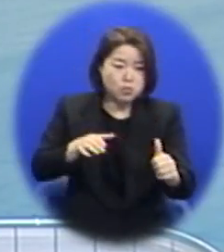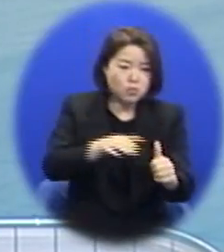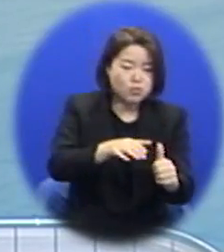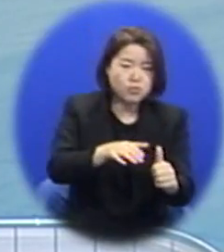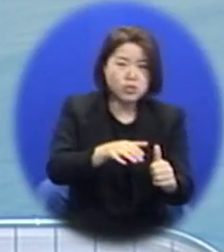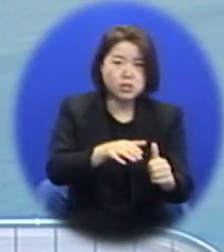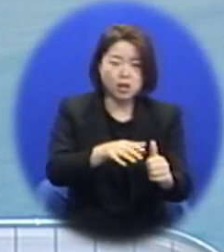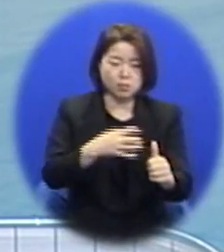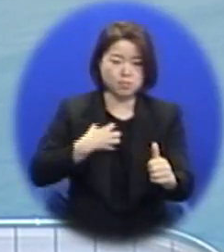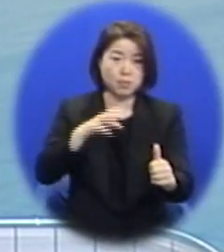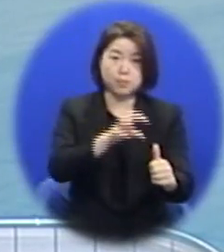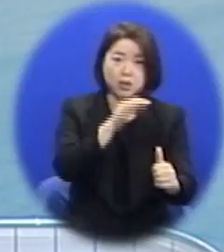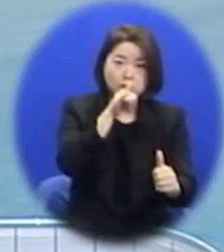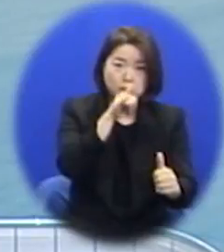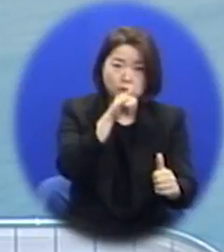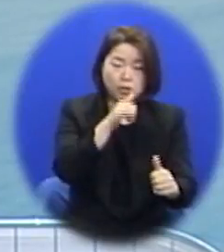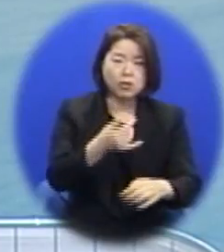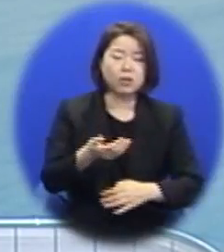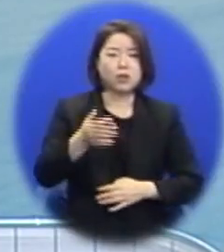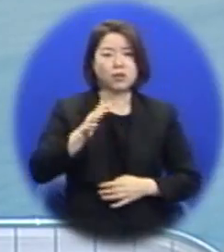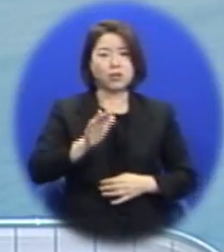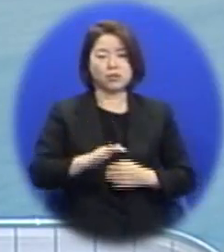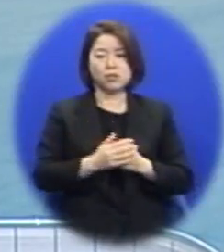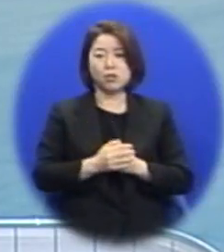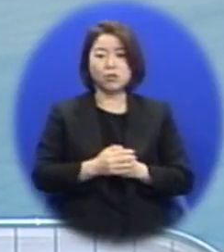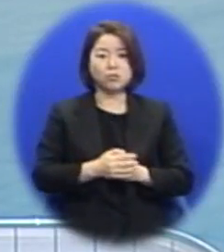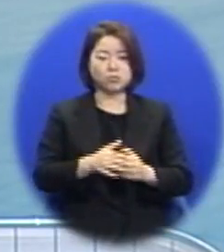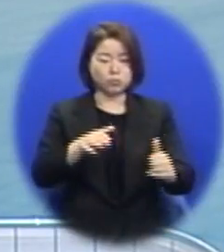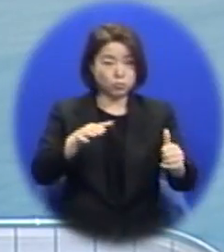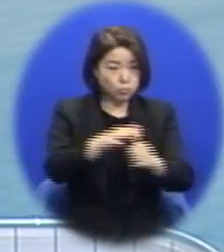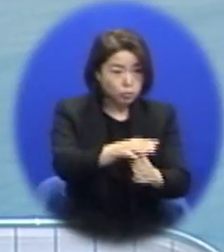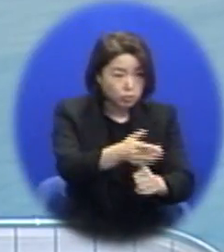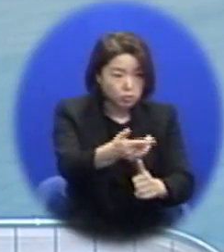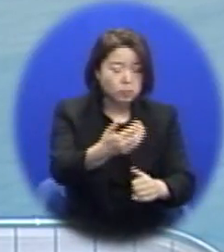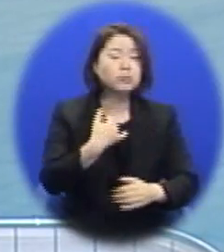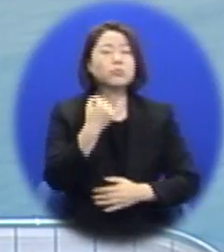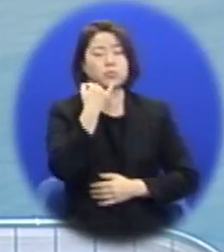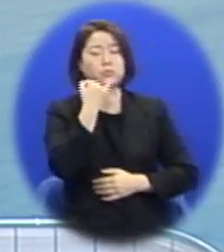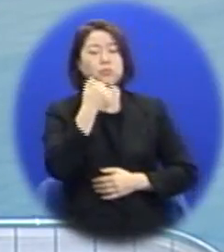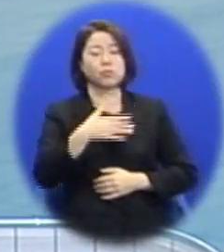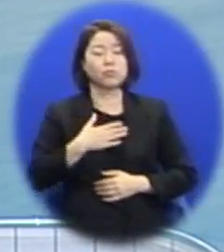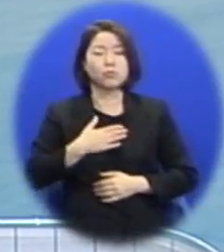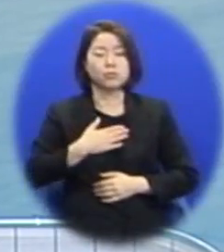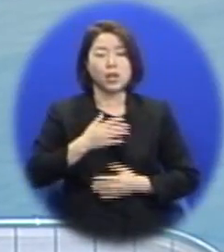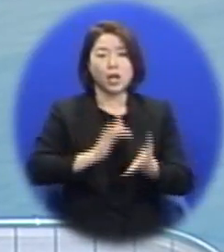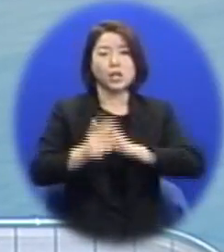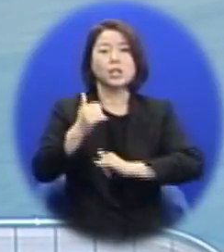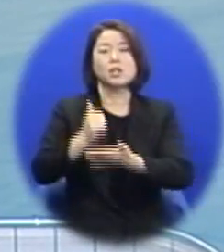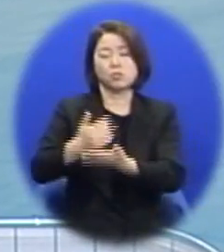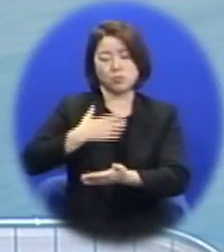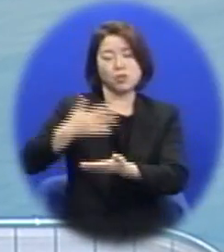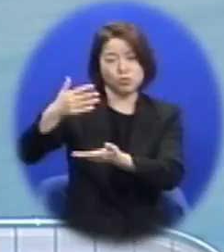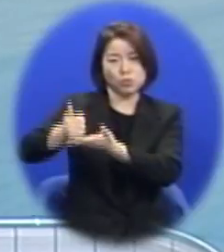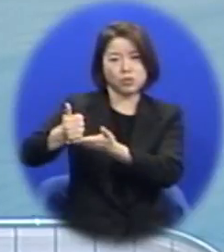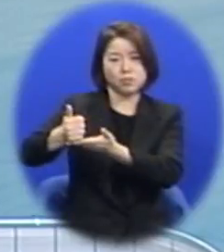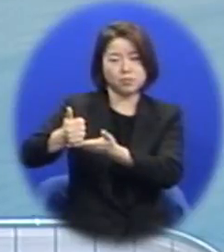거잖아요. 그런데 죽일 테면 죽여라. 예수님이 나의 주님이시다.